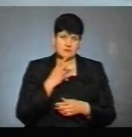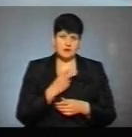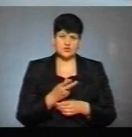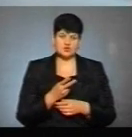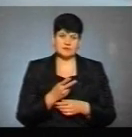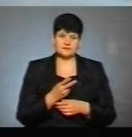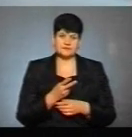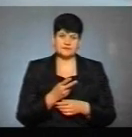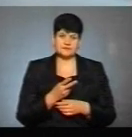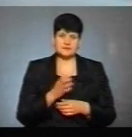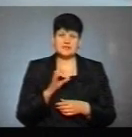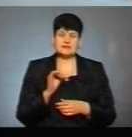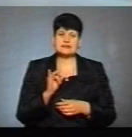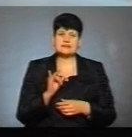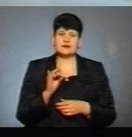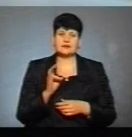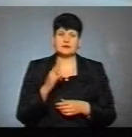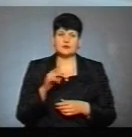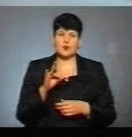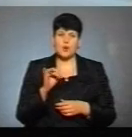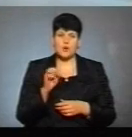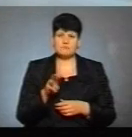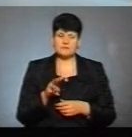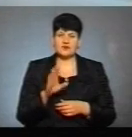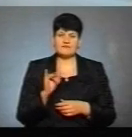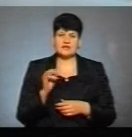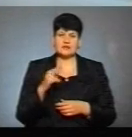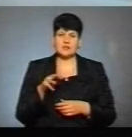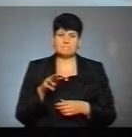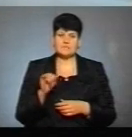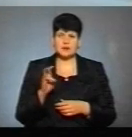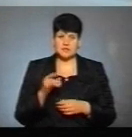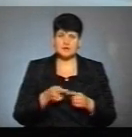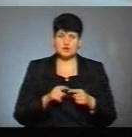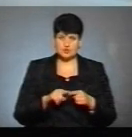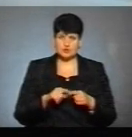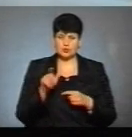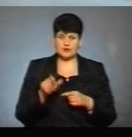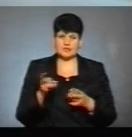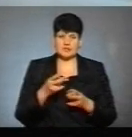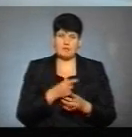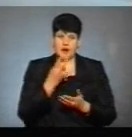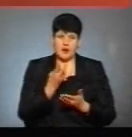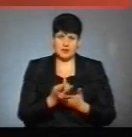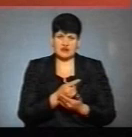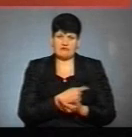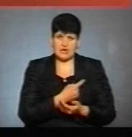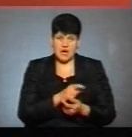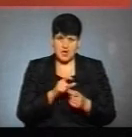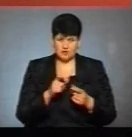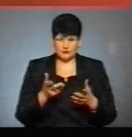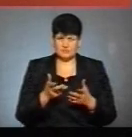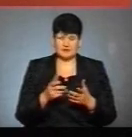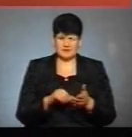так званий синдром відміни. Для того потрібно людині лягти до нас в лікарню, чи будь-де в